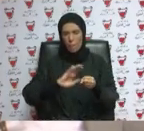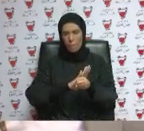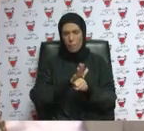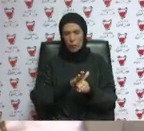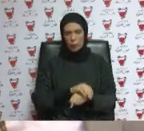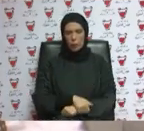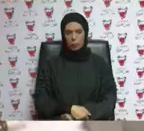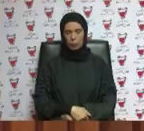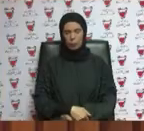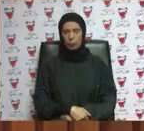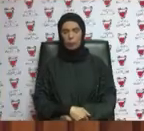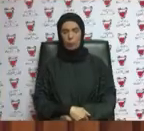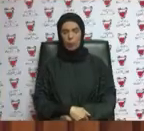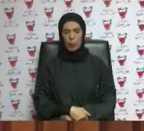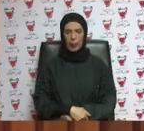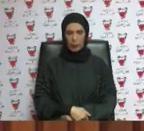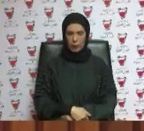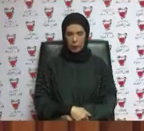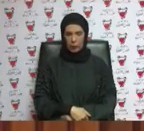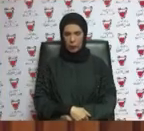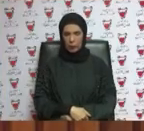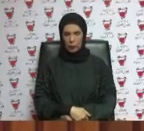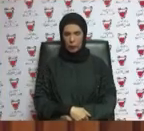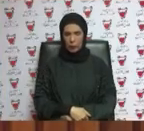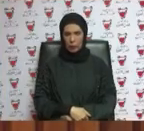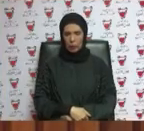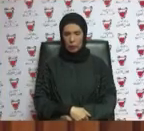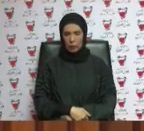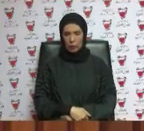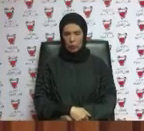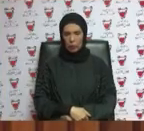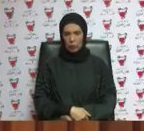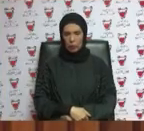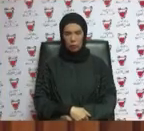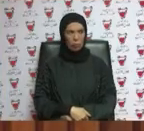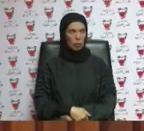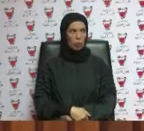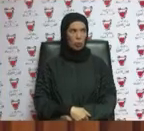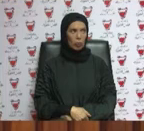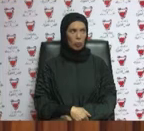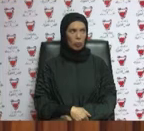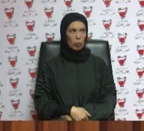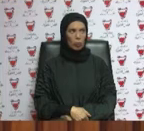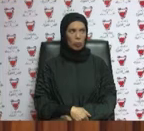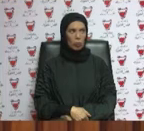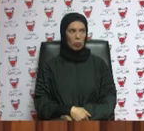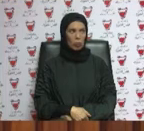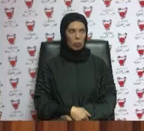سيد الرئيس. شكرا جزيلا سعادة السيد جميل بن محمد